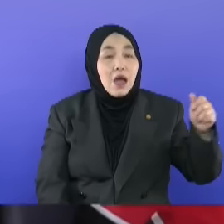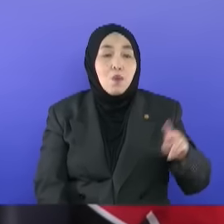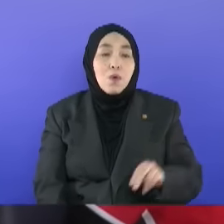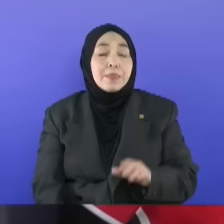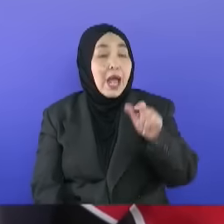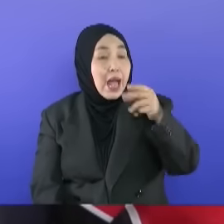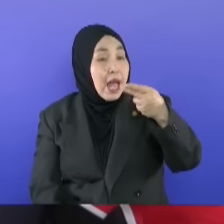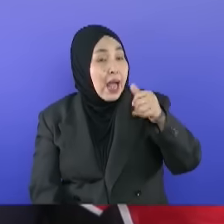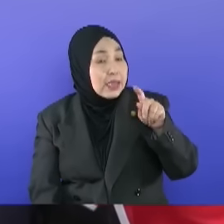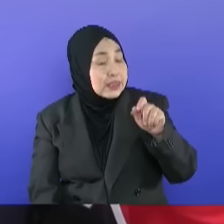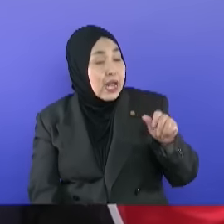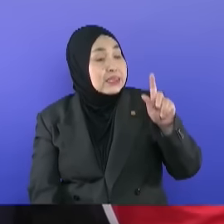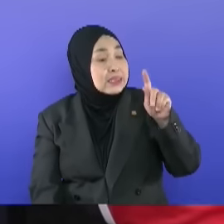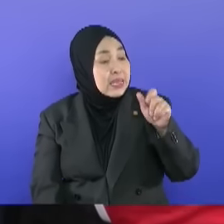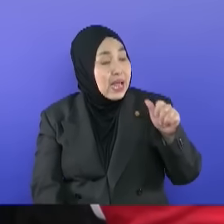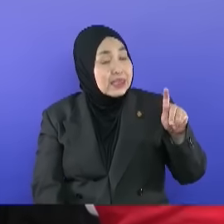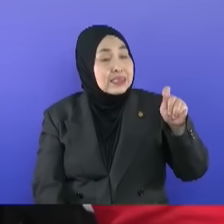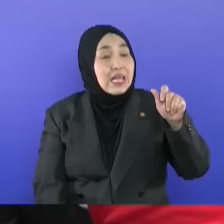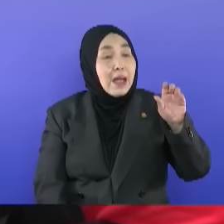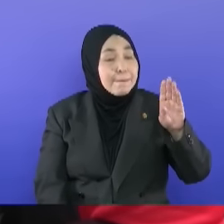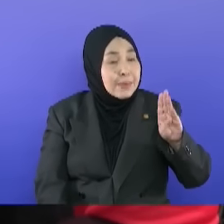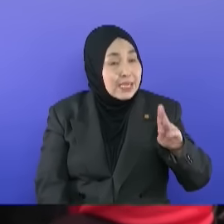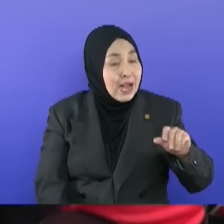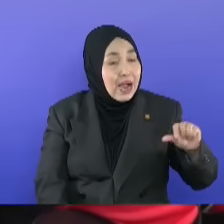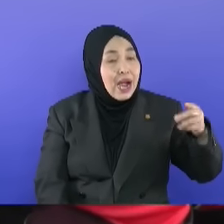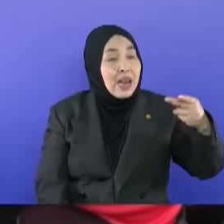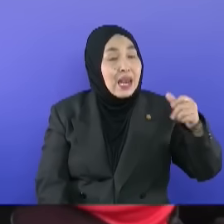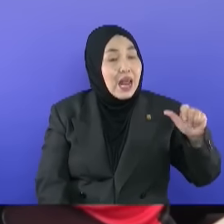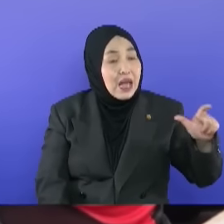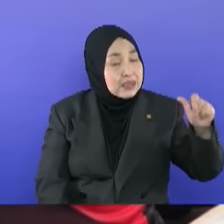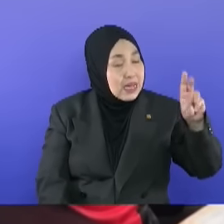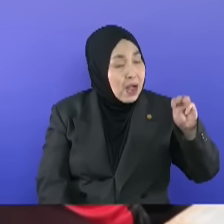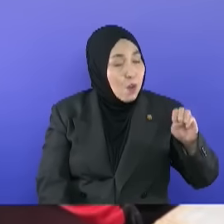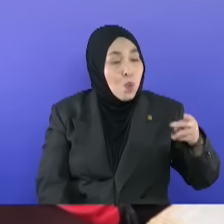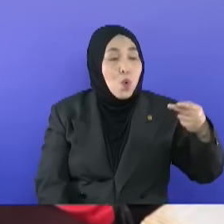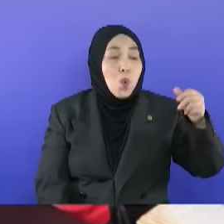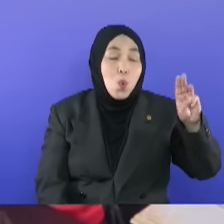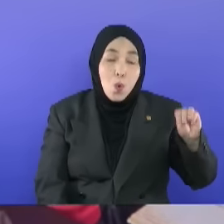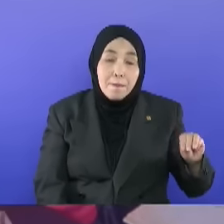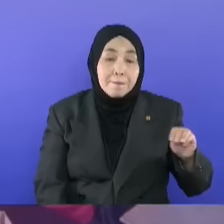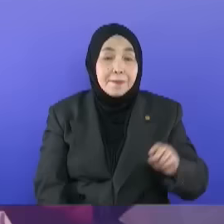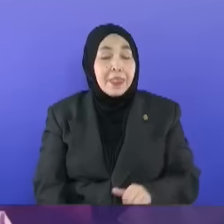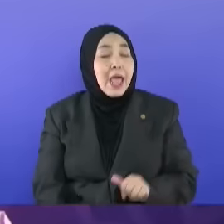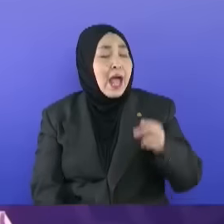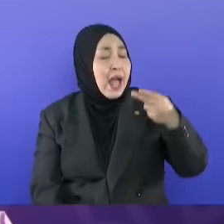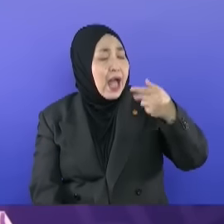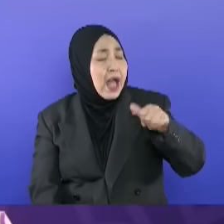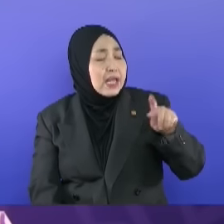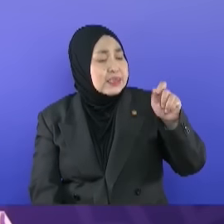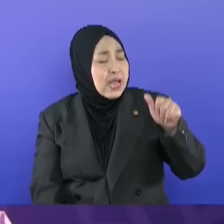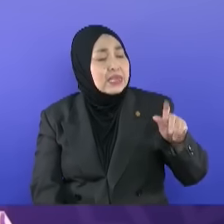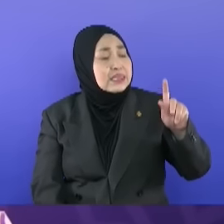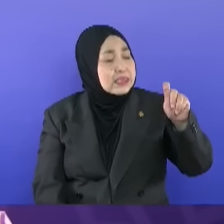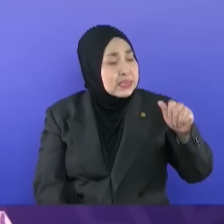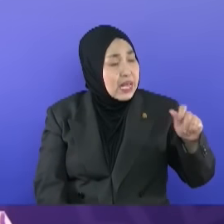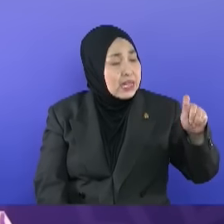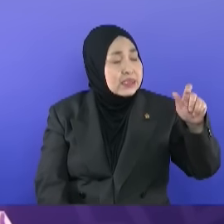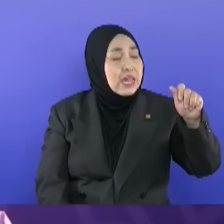hatta tattabi millatahum hatta tattabia